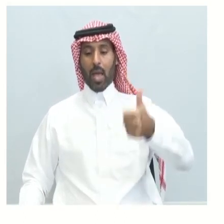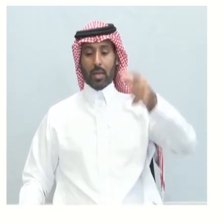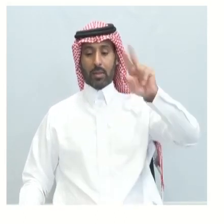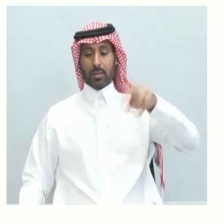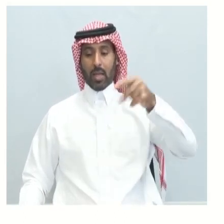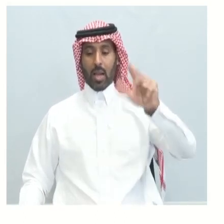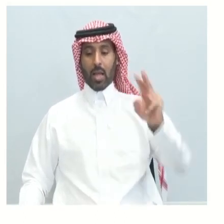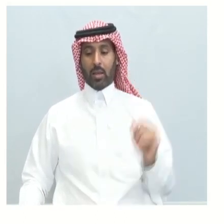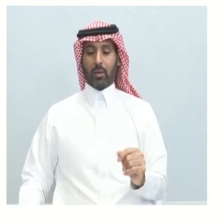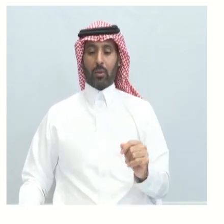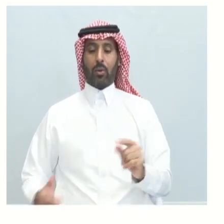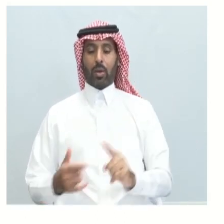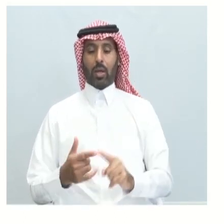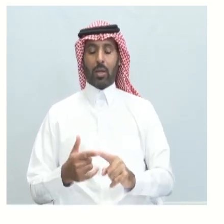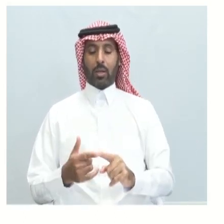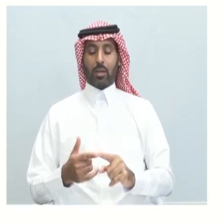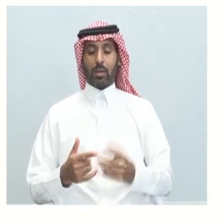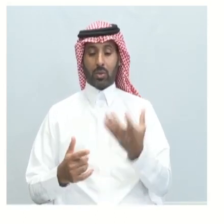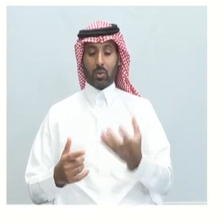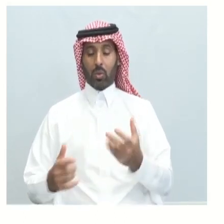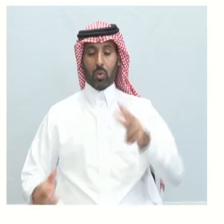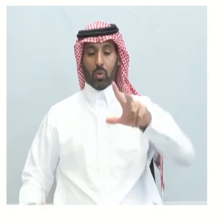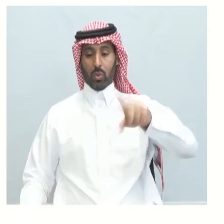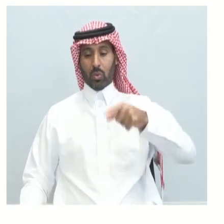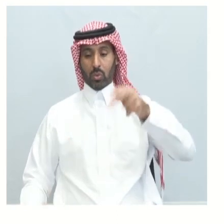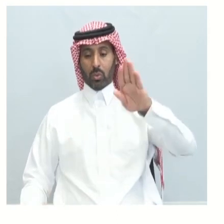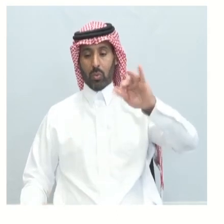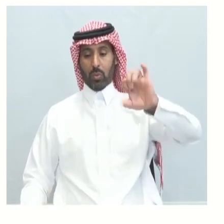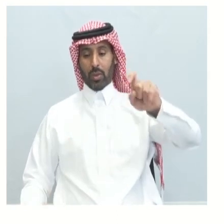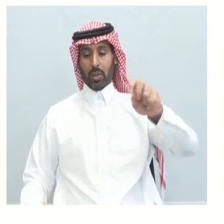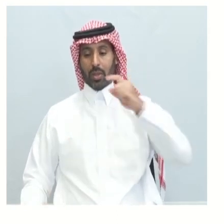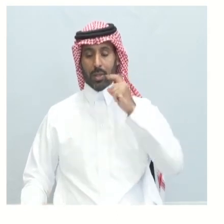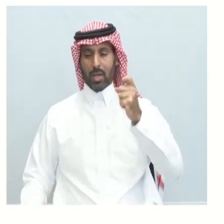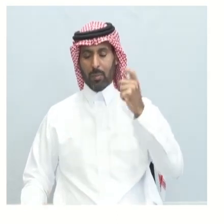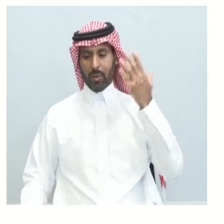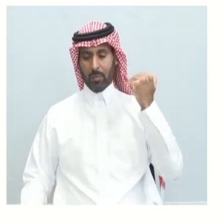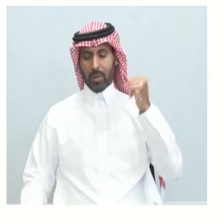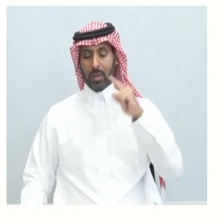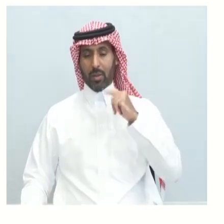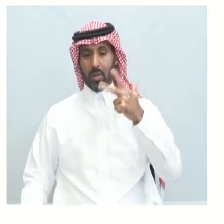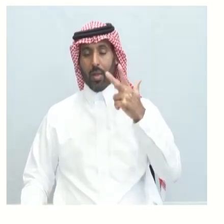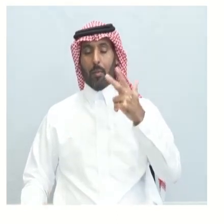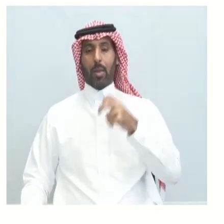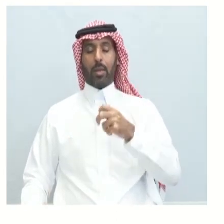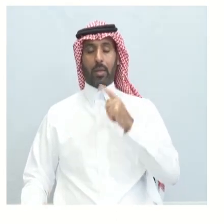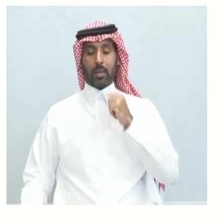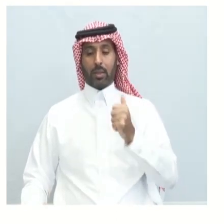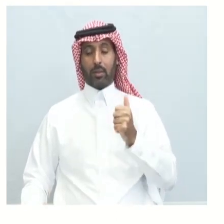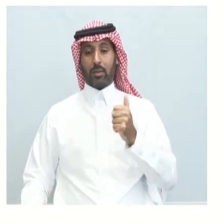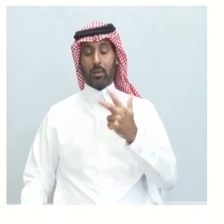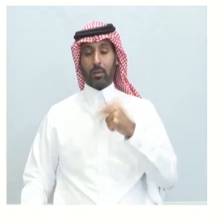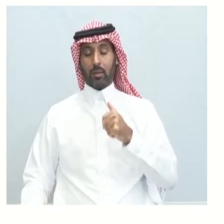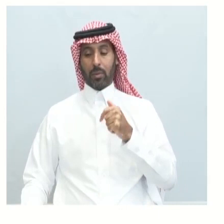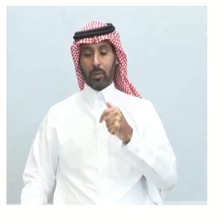والانديزاين والصخور الرسوبيه ويتراوح عمرها ما بين 800 و950